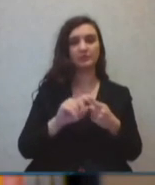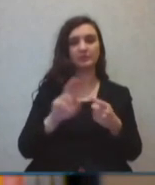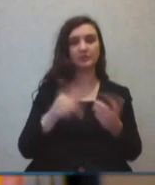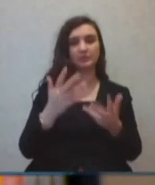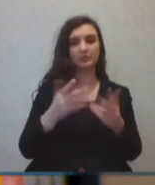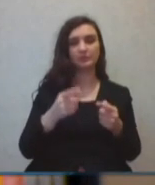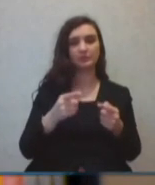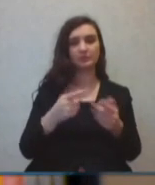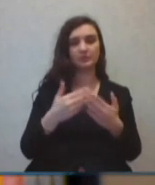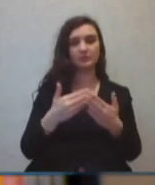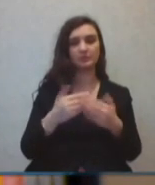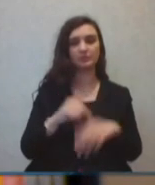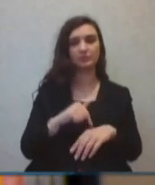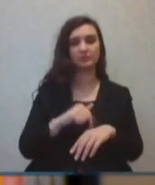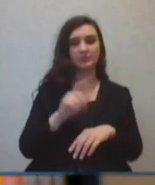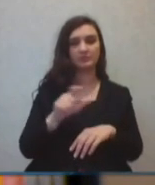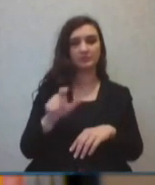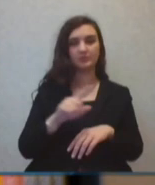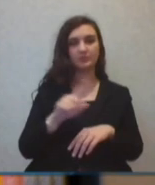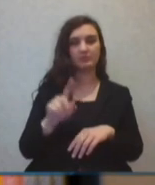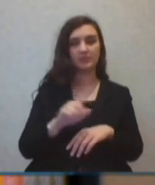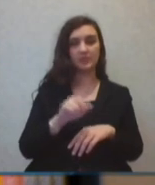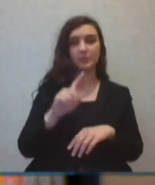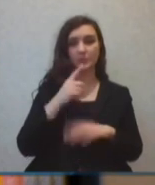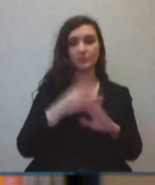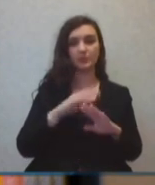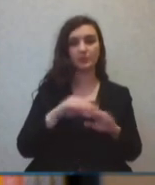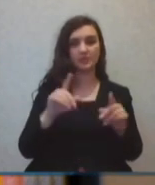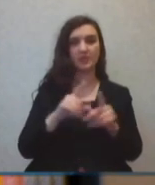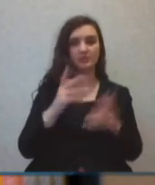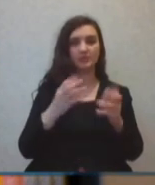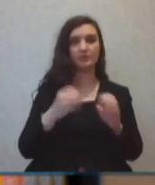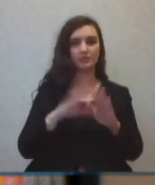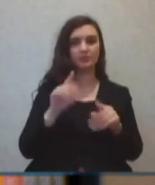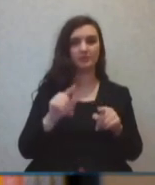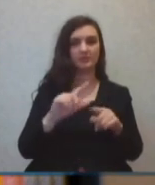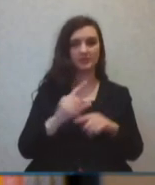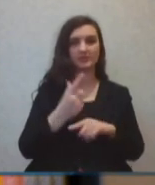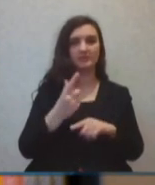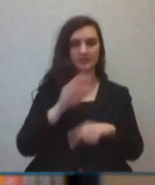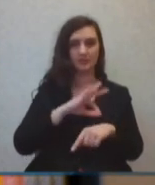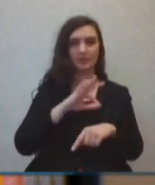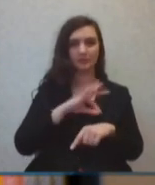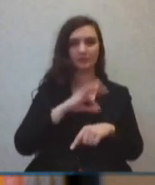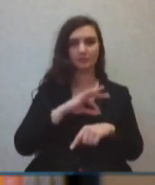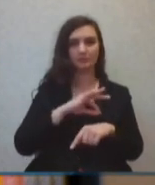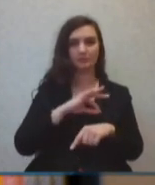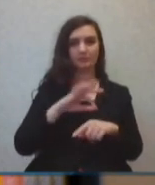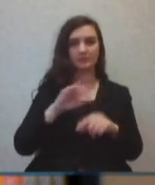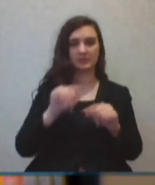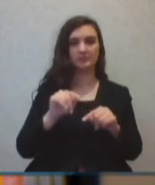თუ დაუშვათ გრძნობს ადამიანი, რომ რაღაც უჭირს, ალბათ უმჯობესია ისევ გამოიყენოს